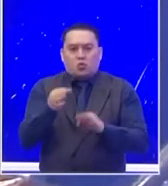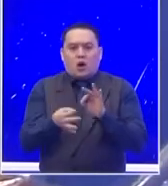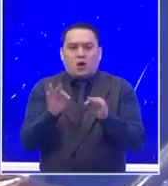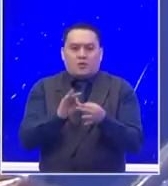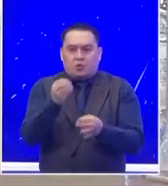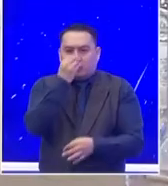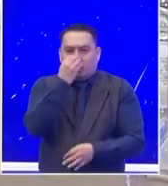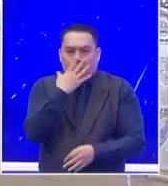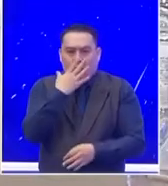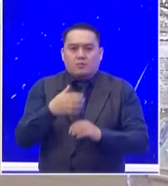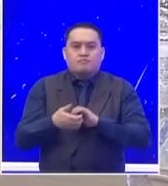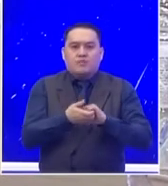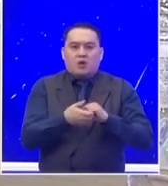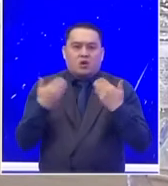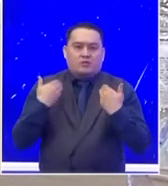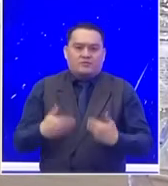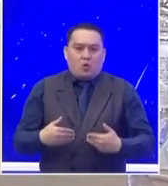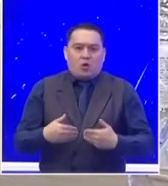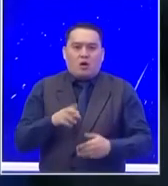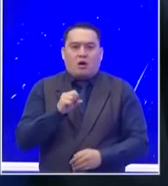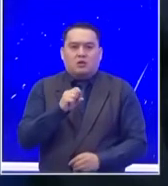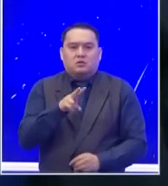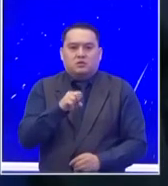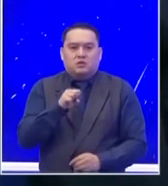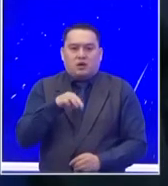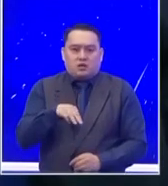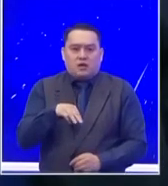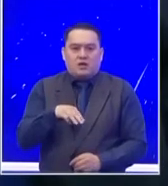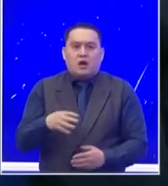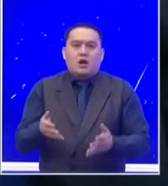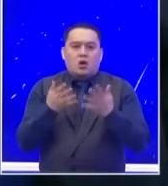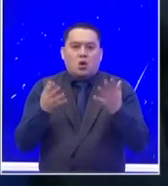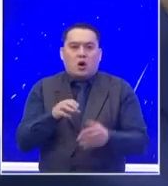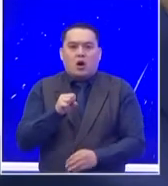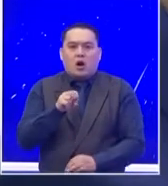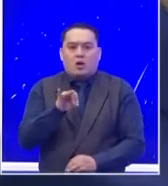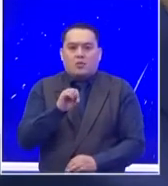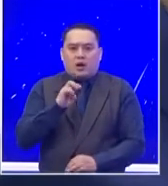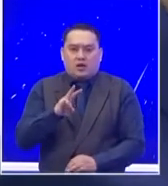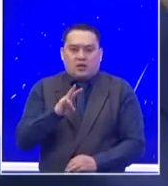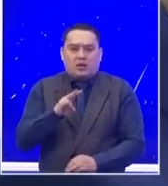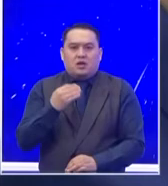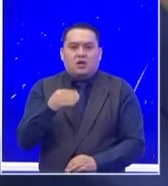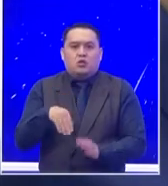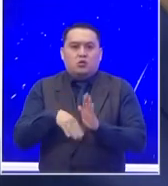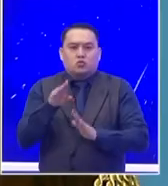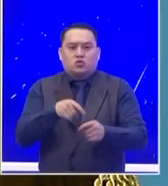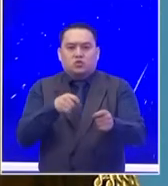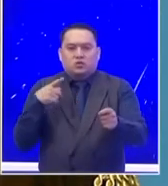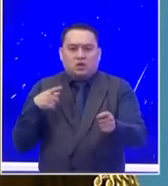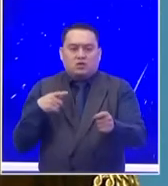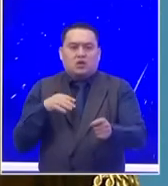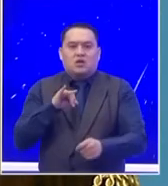Олимпиаду в Токио. Это и борец греко-римского стиля Асхат Дильмухамедов, и легкоатлетка Айман Ратова, а также